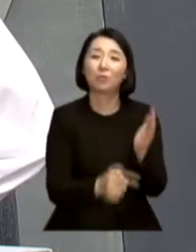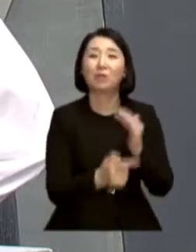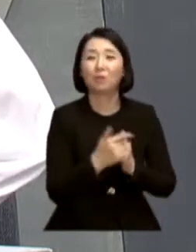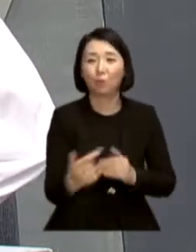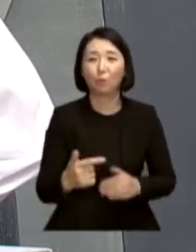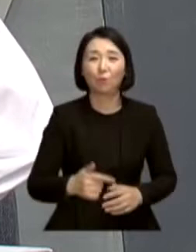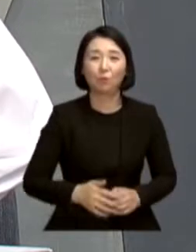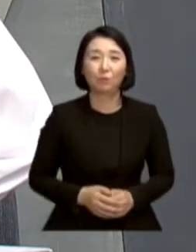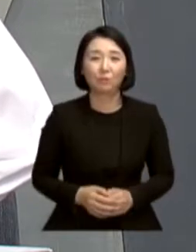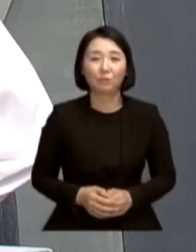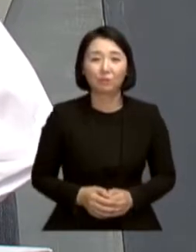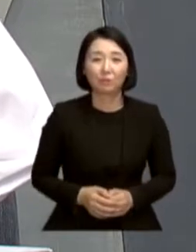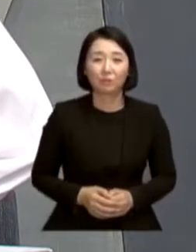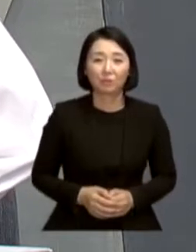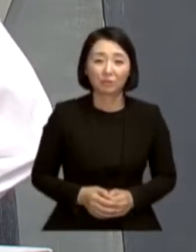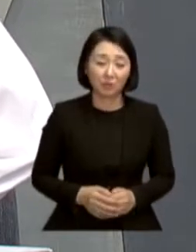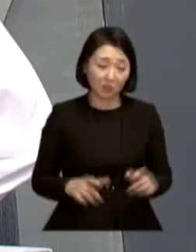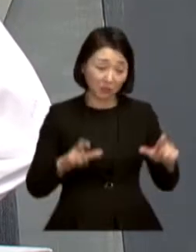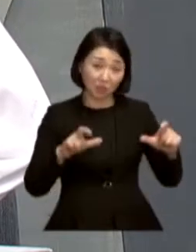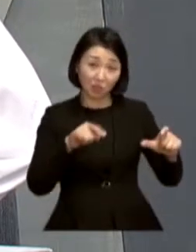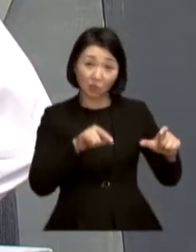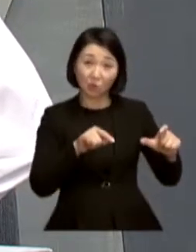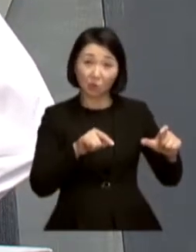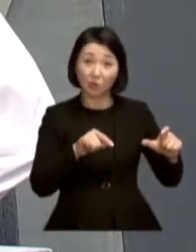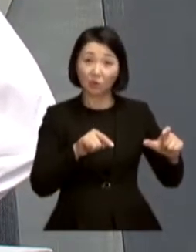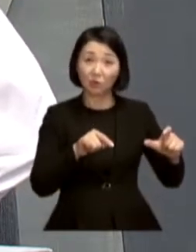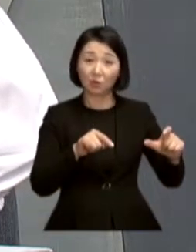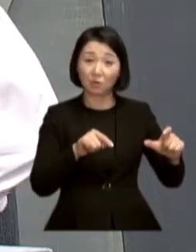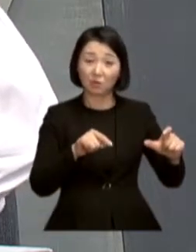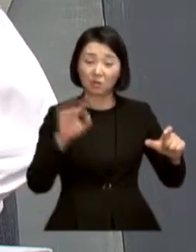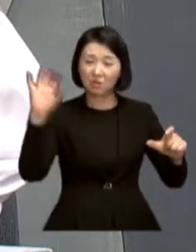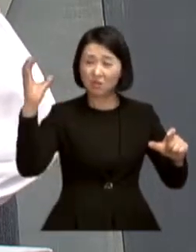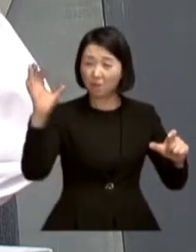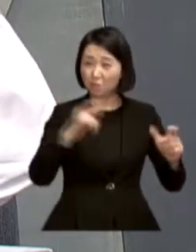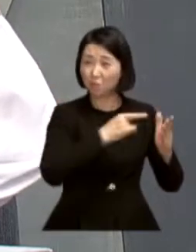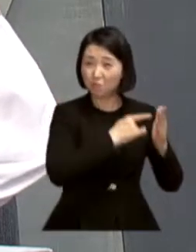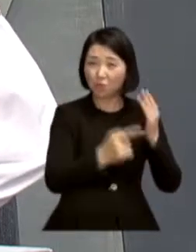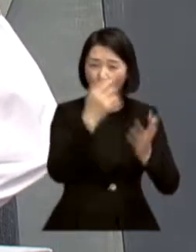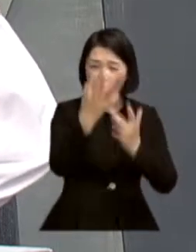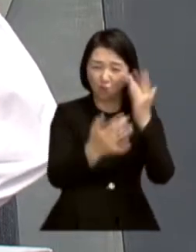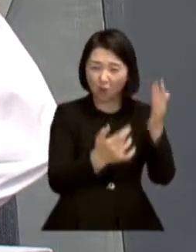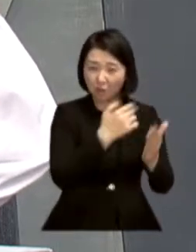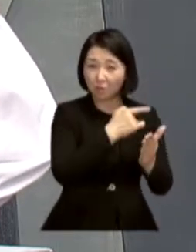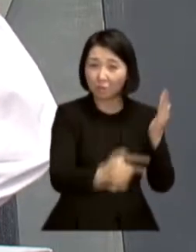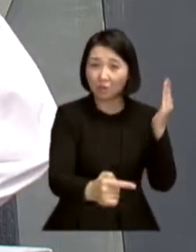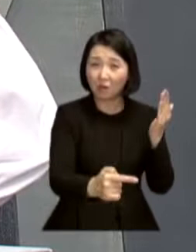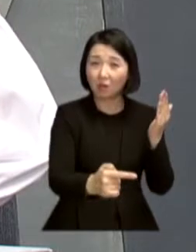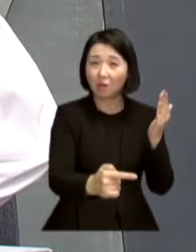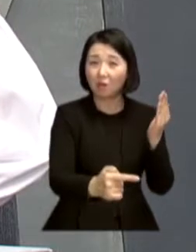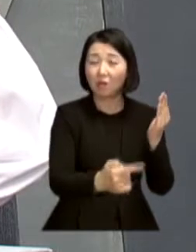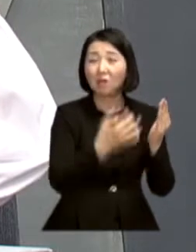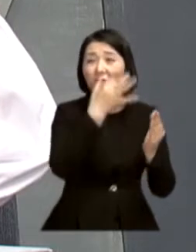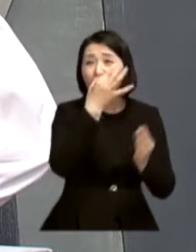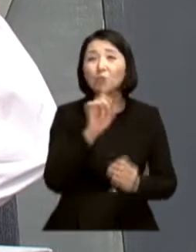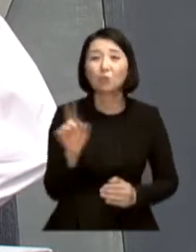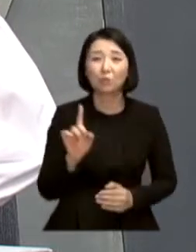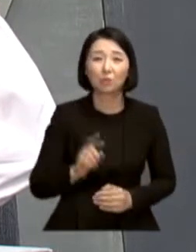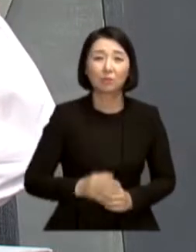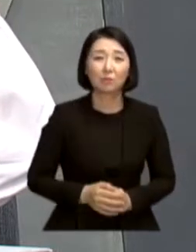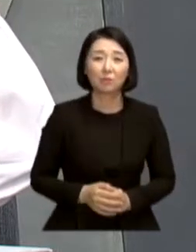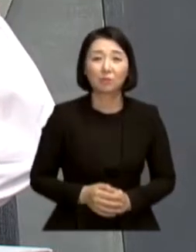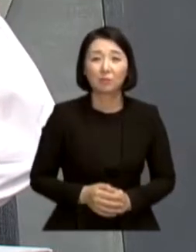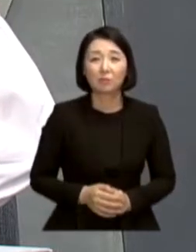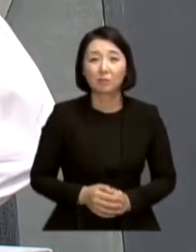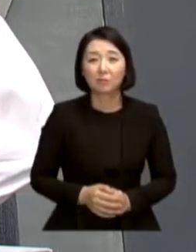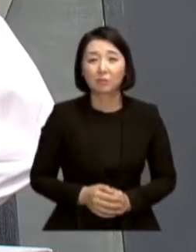또 피해를 겪었고 이 지역에 그 태풍 피해와 화재로 인해서 얼마나 힘들었는지 좀